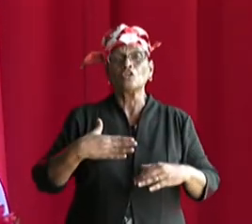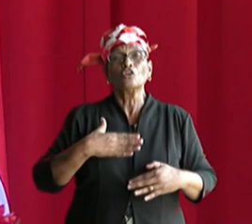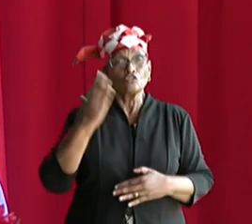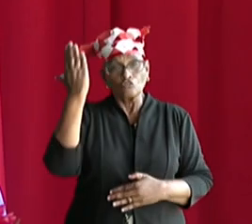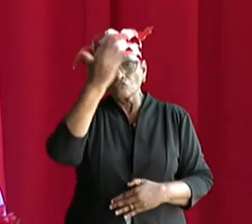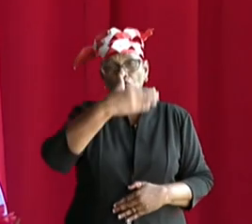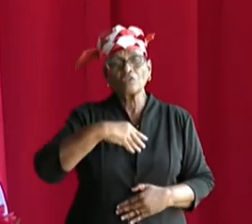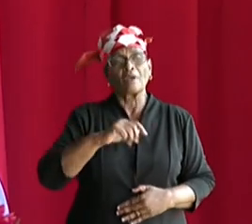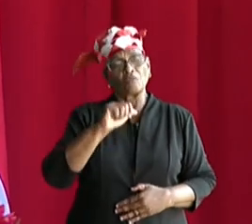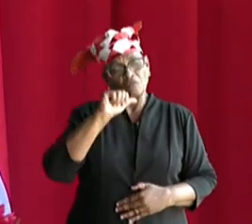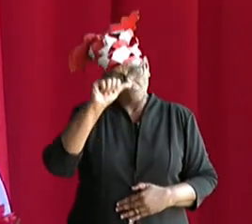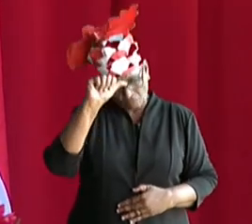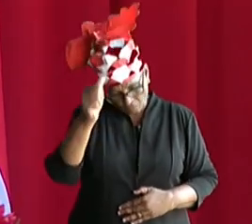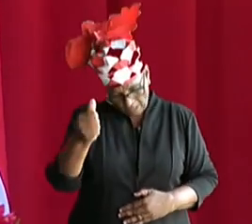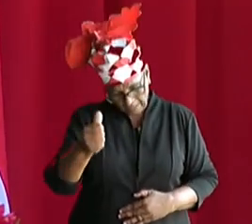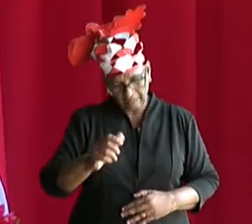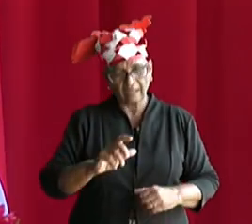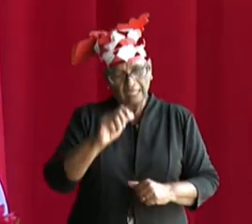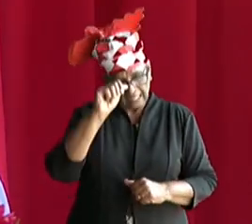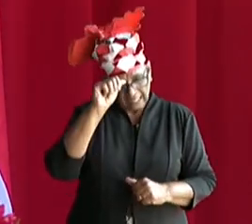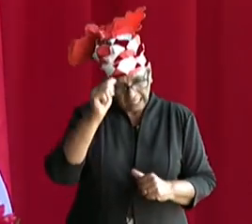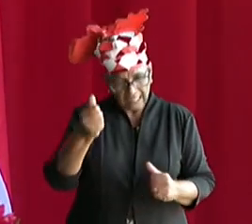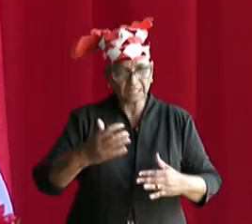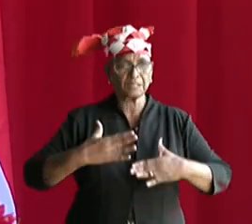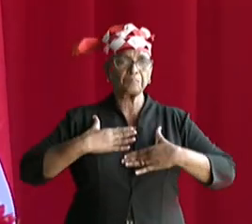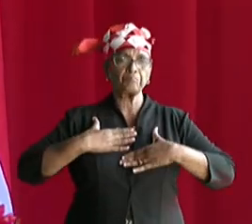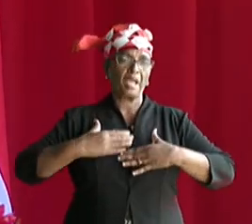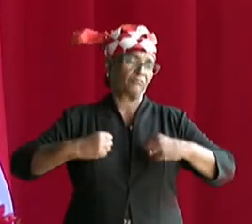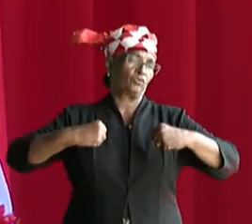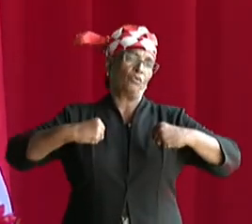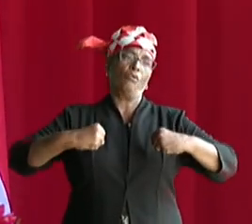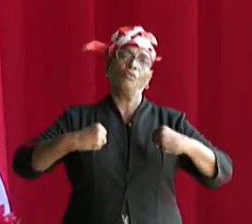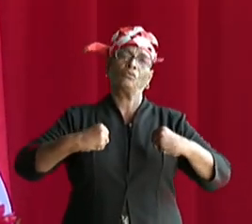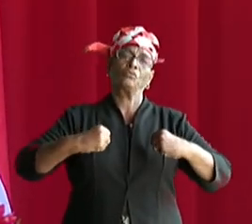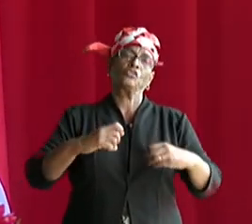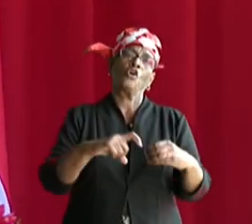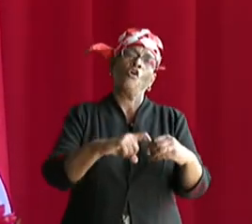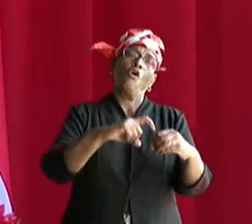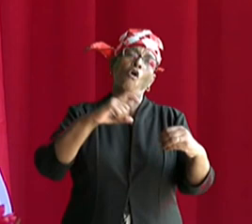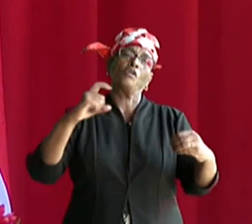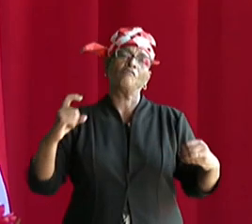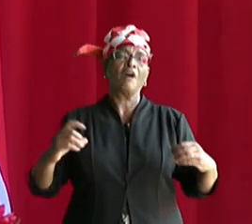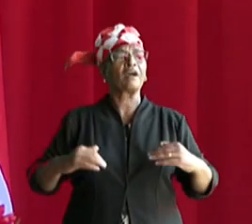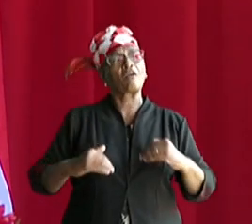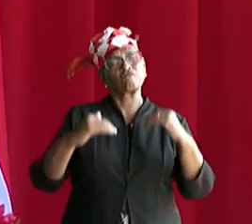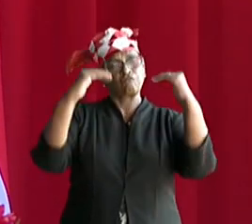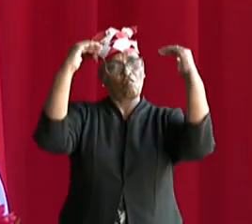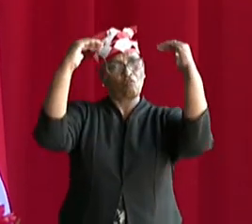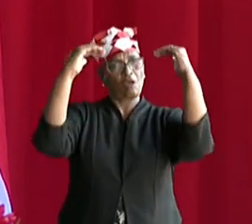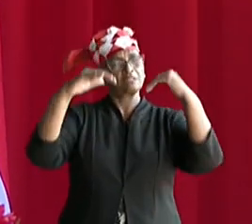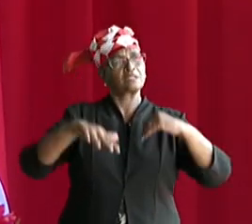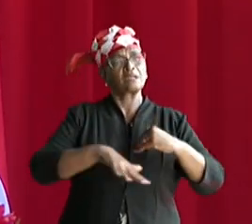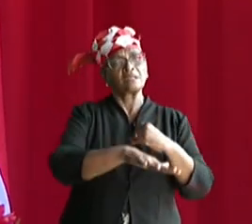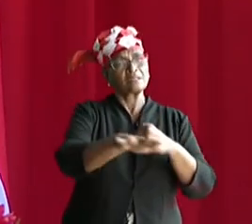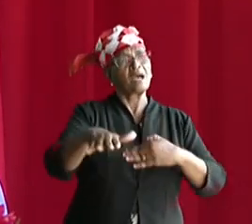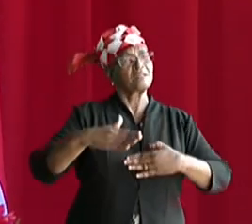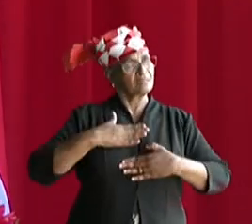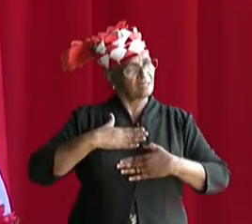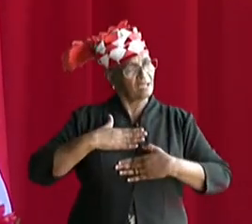respectvol geprofileerd als een onafhankelijke en volwassen natie in deze